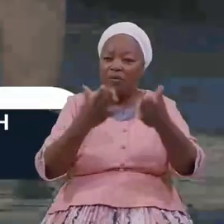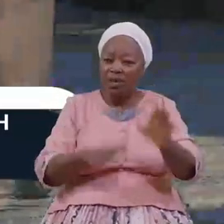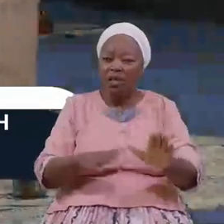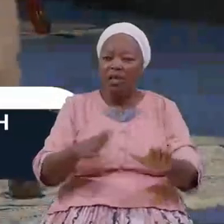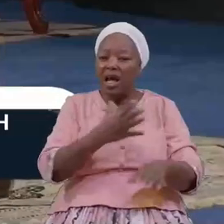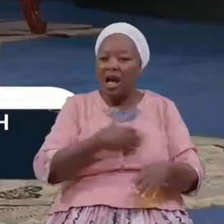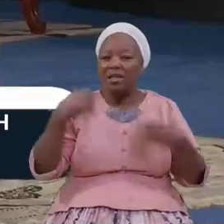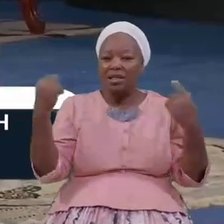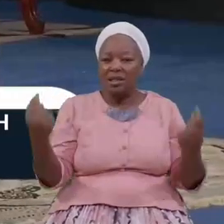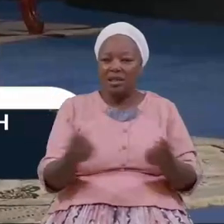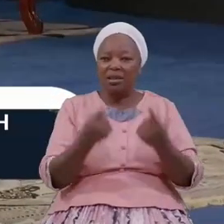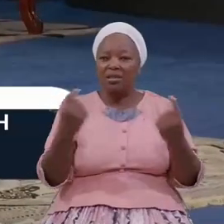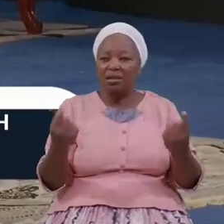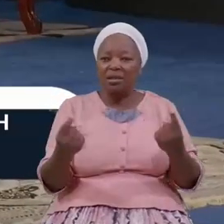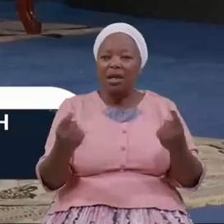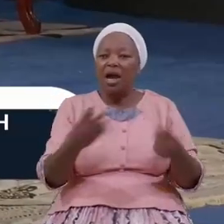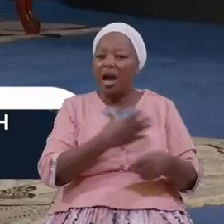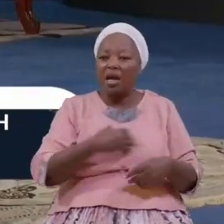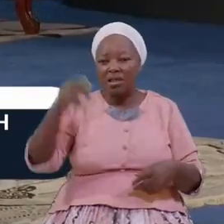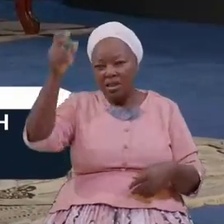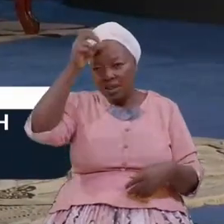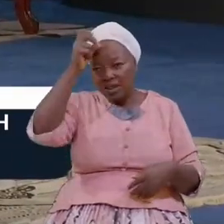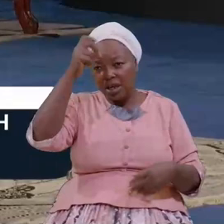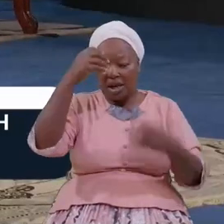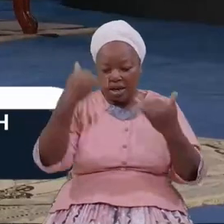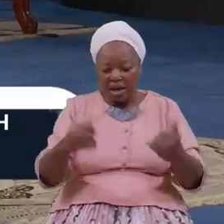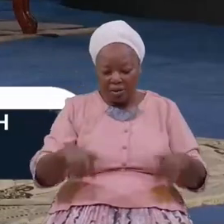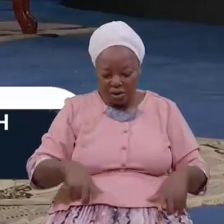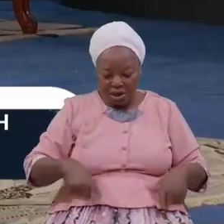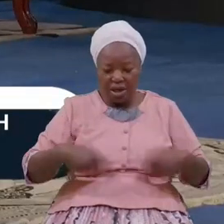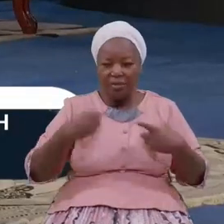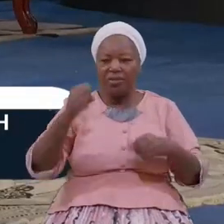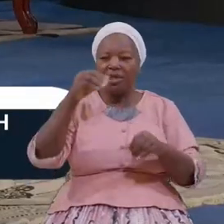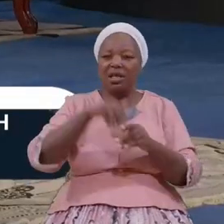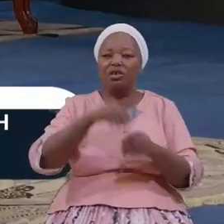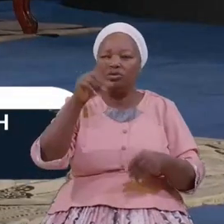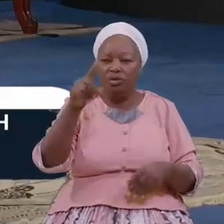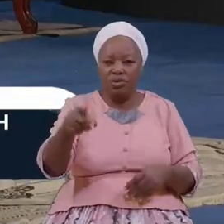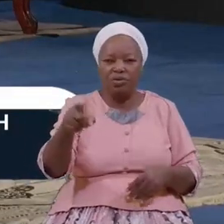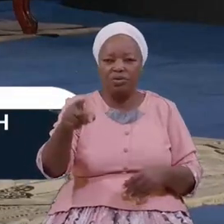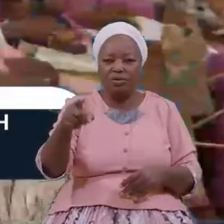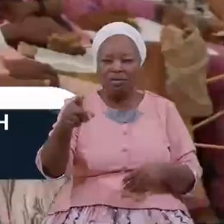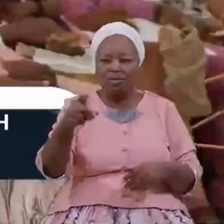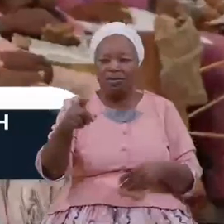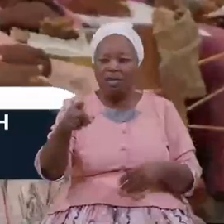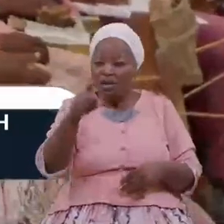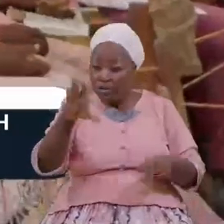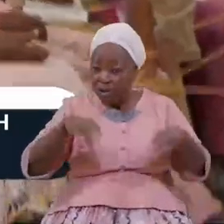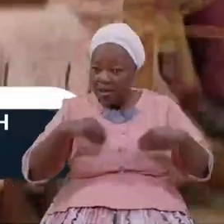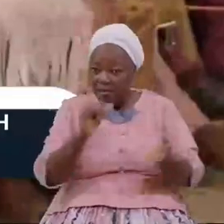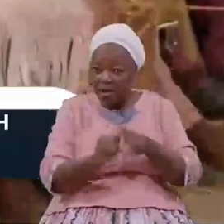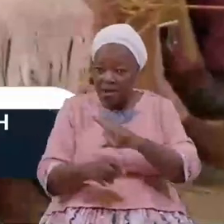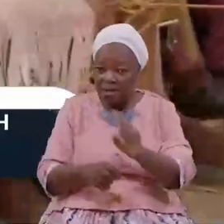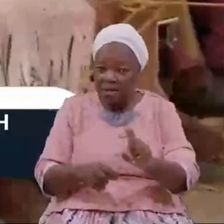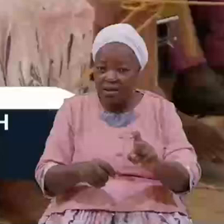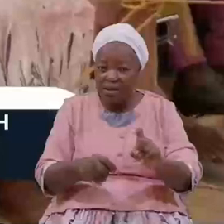celui qui a vaincu le péché, la mort et Satan demeure en moi. Vous l'acceptez?